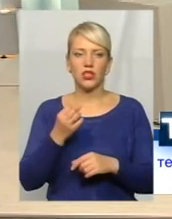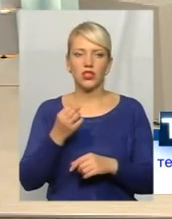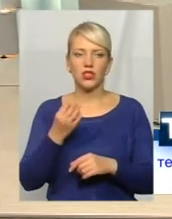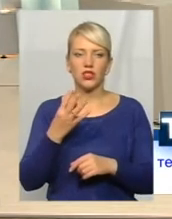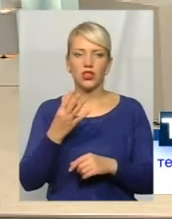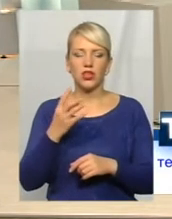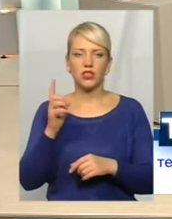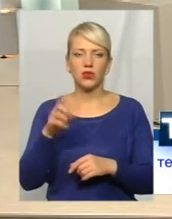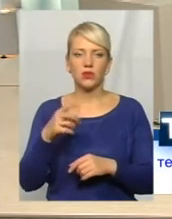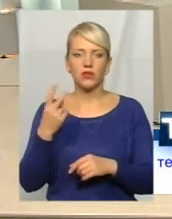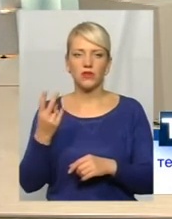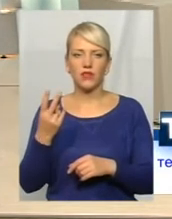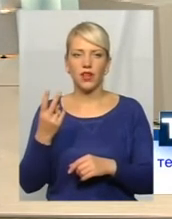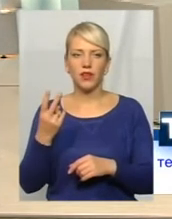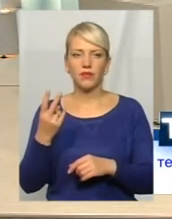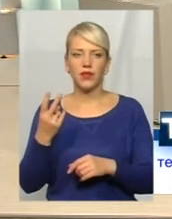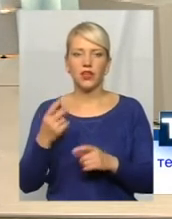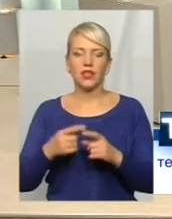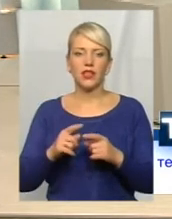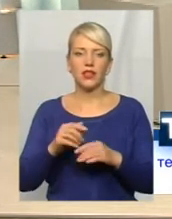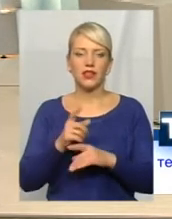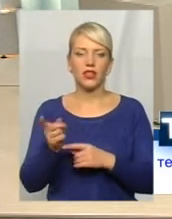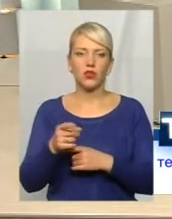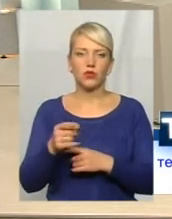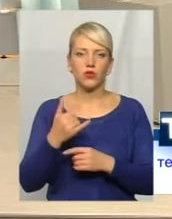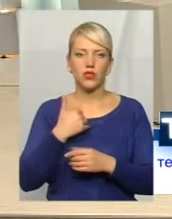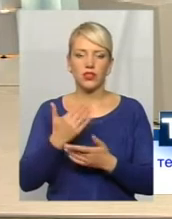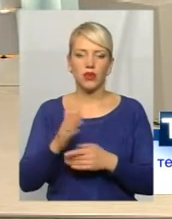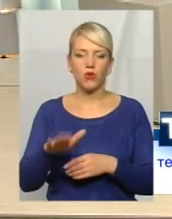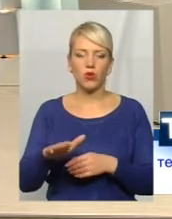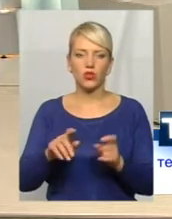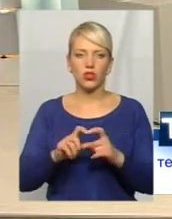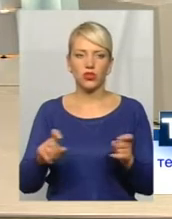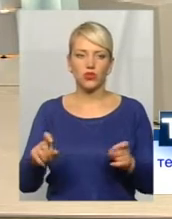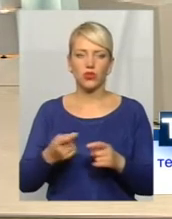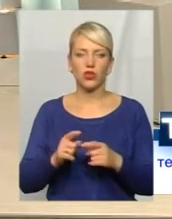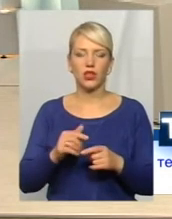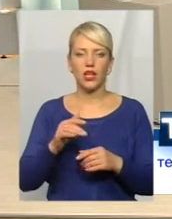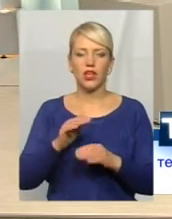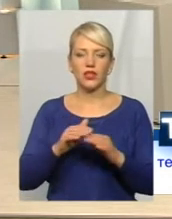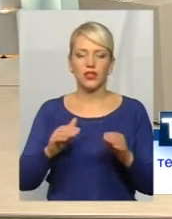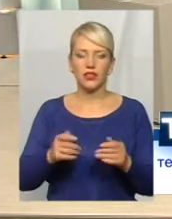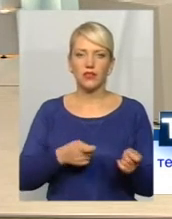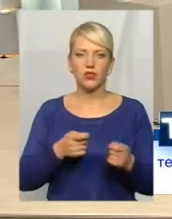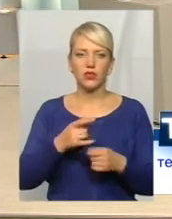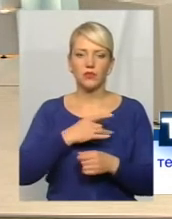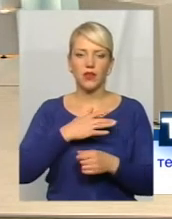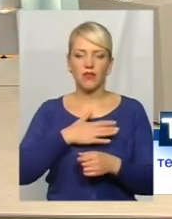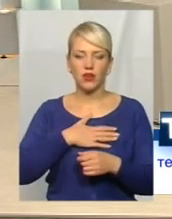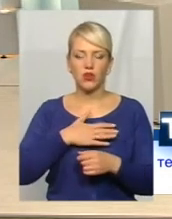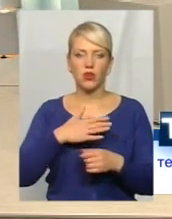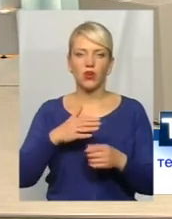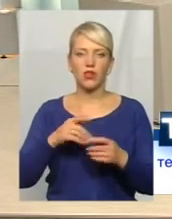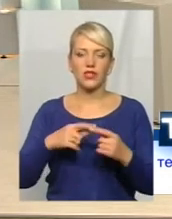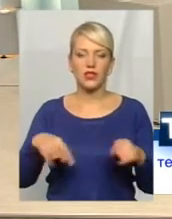14-2, адреса Тернопільська, так? У нас є молодша школа, батьки везуть з приватного сектора дітей і паралельно везуть